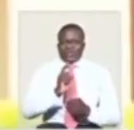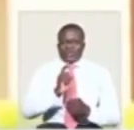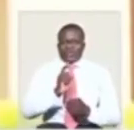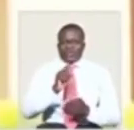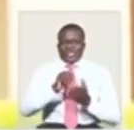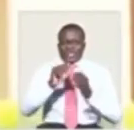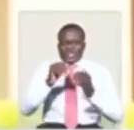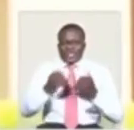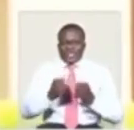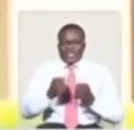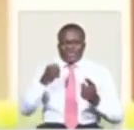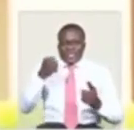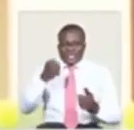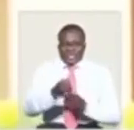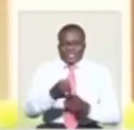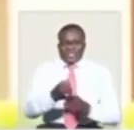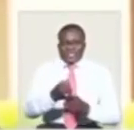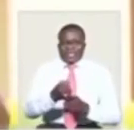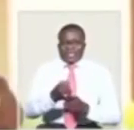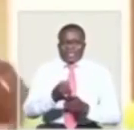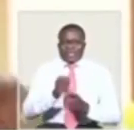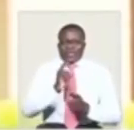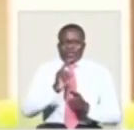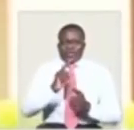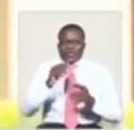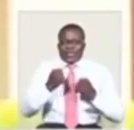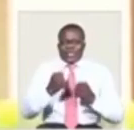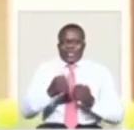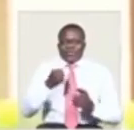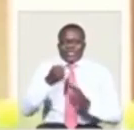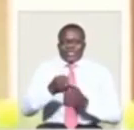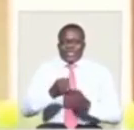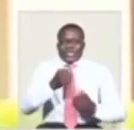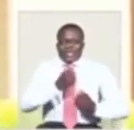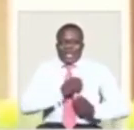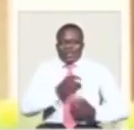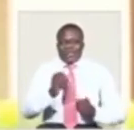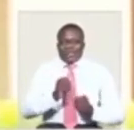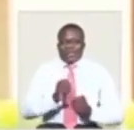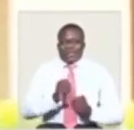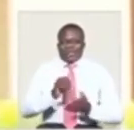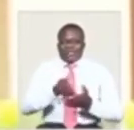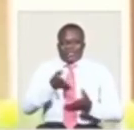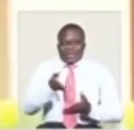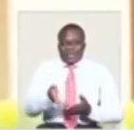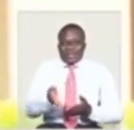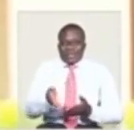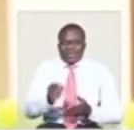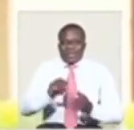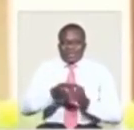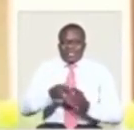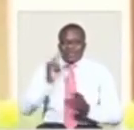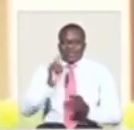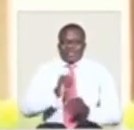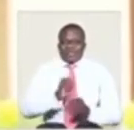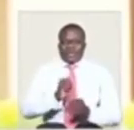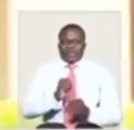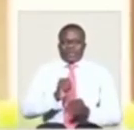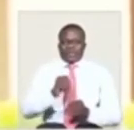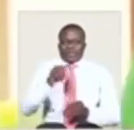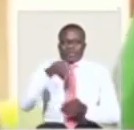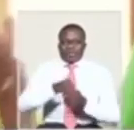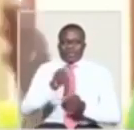Quand je me rappelle donc la situation en 2012 où il y a eu des attaques, où il y a eu cette attaque